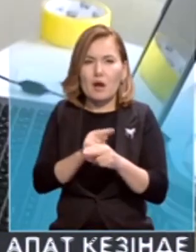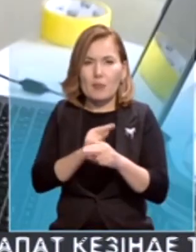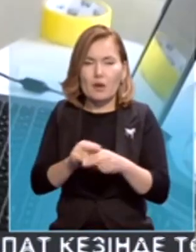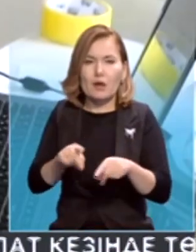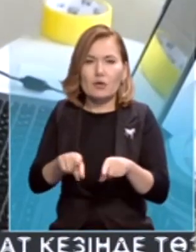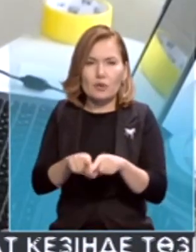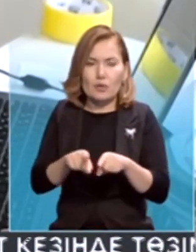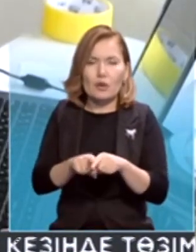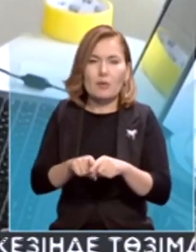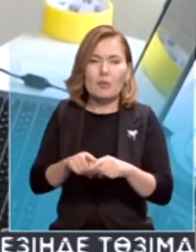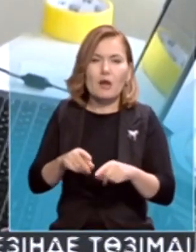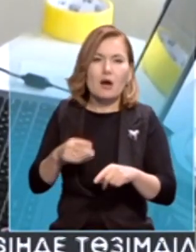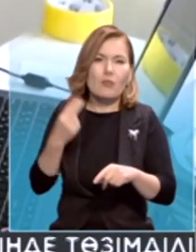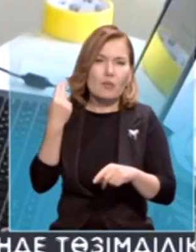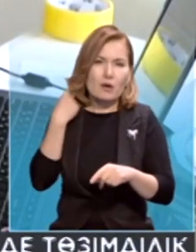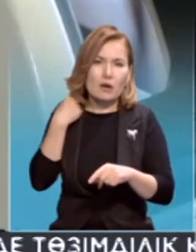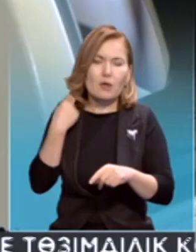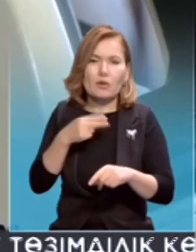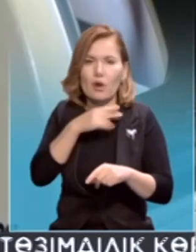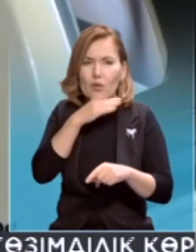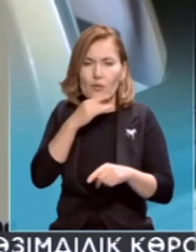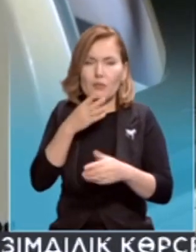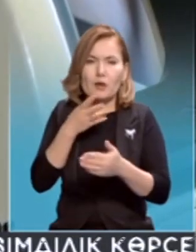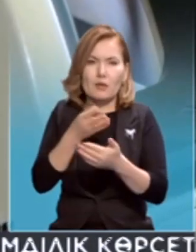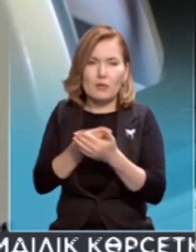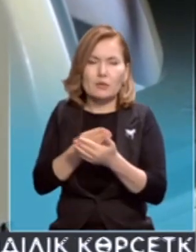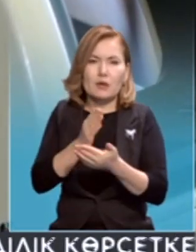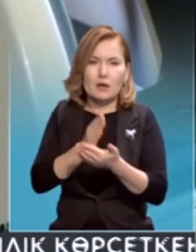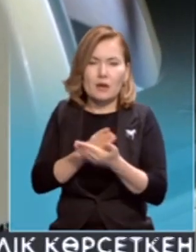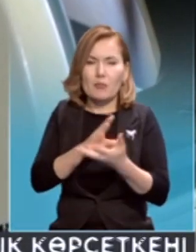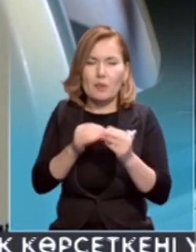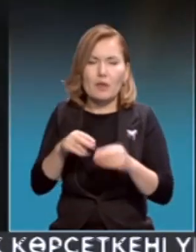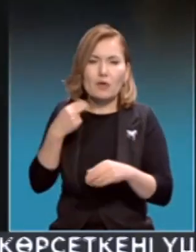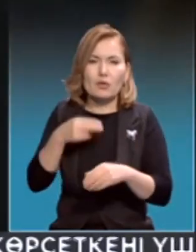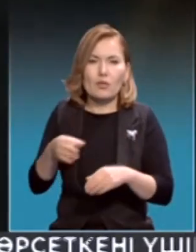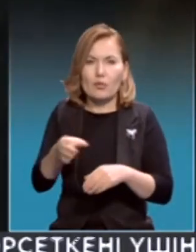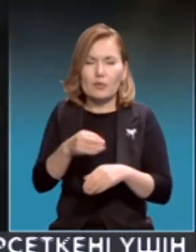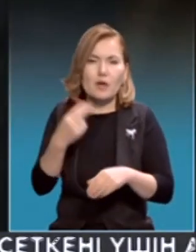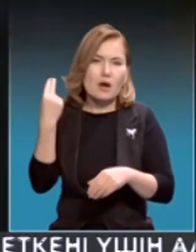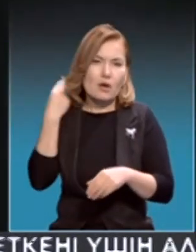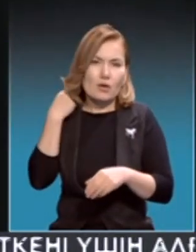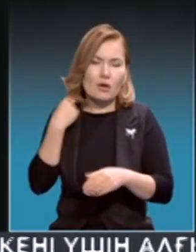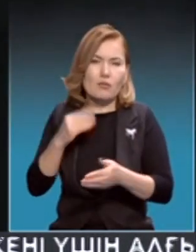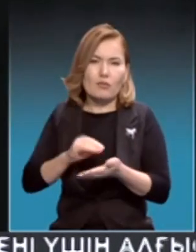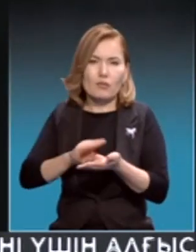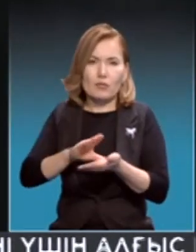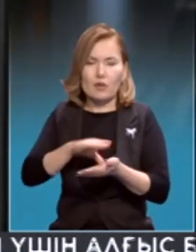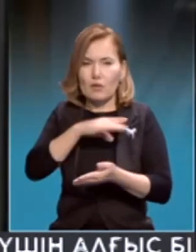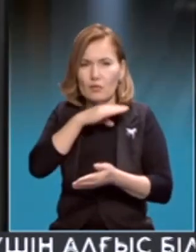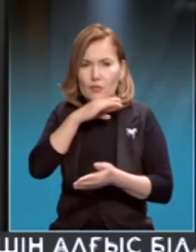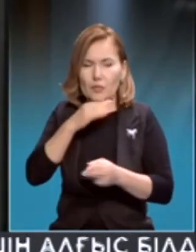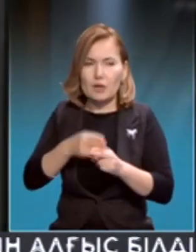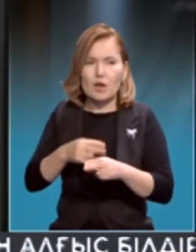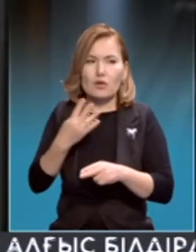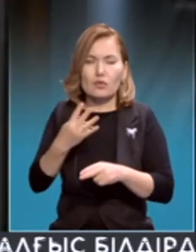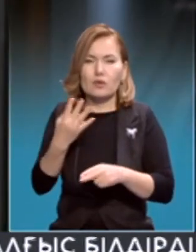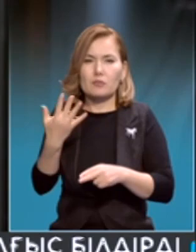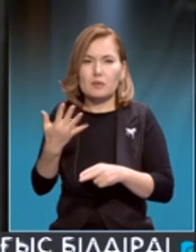профилактикалық ұйымдардағы кредиторлық берешек те өскен. Мұндай мәселе Ақтөбе облысында да бар. Шамамен 4-5 медициналық мекемеде